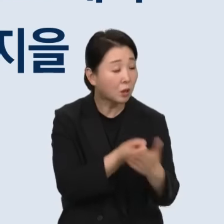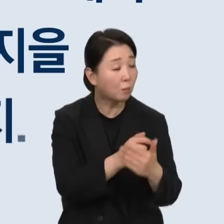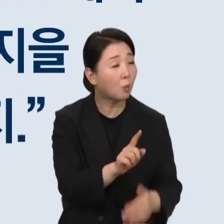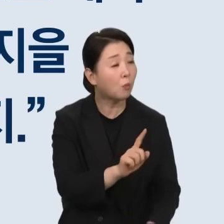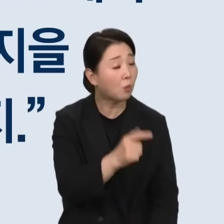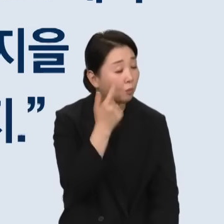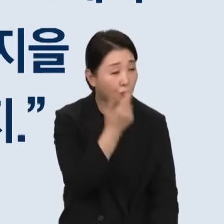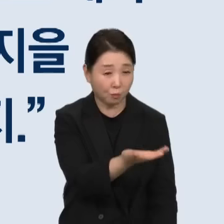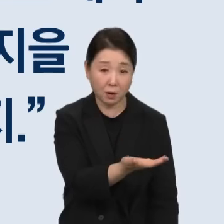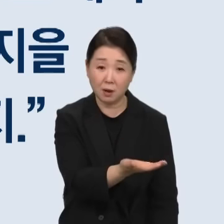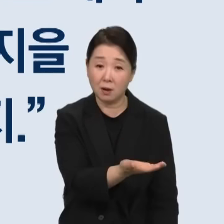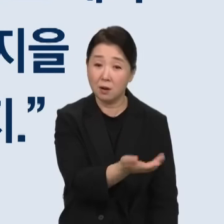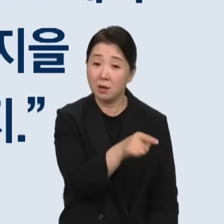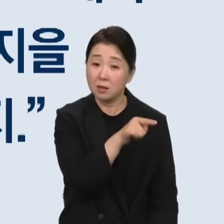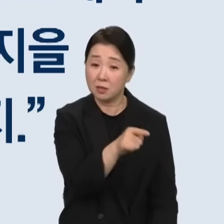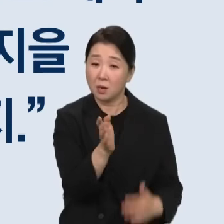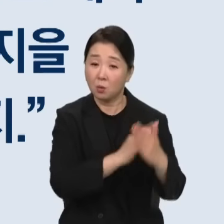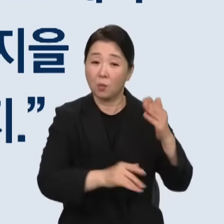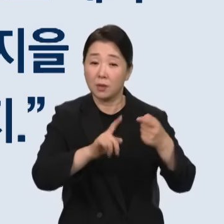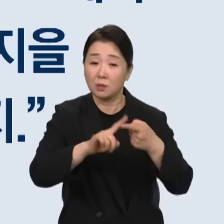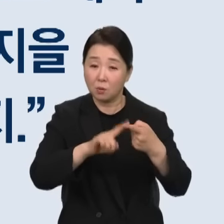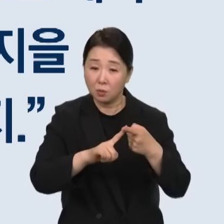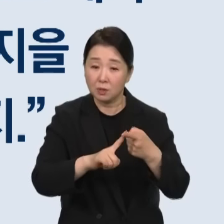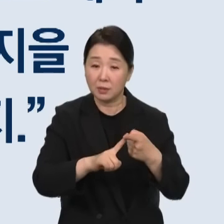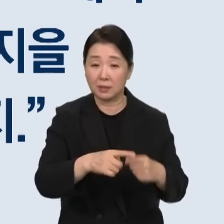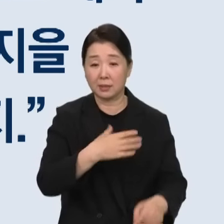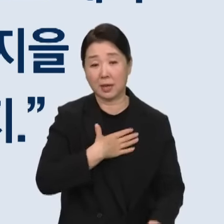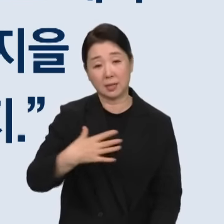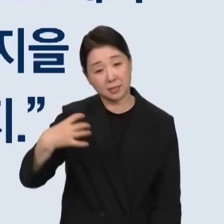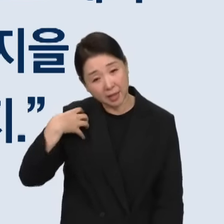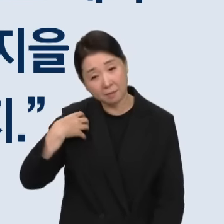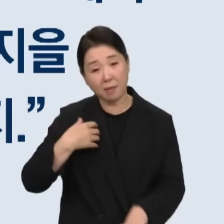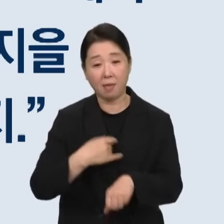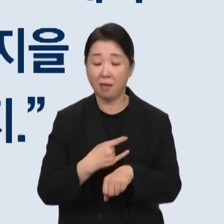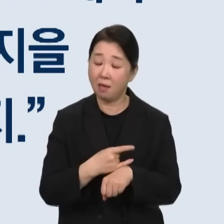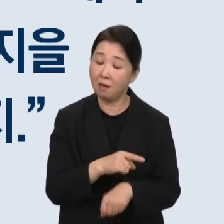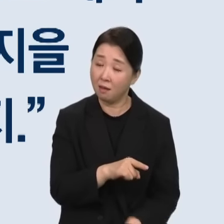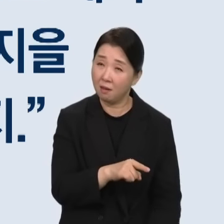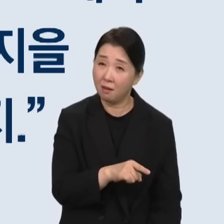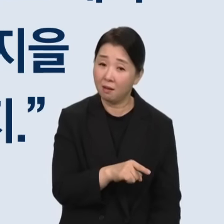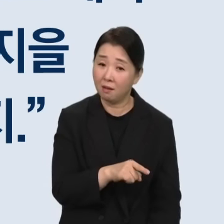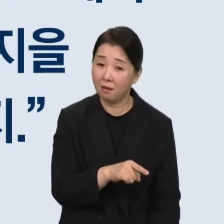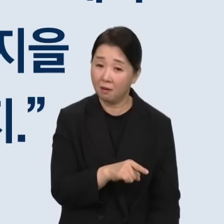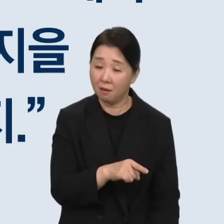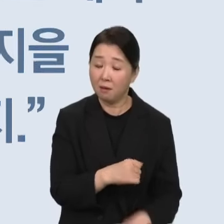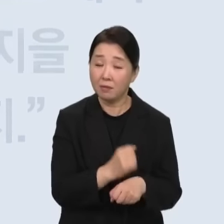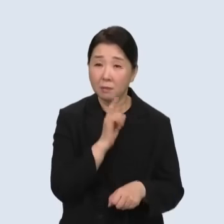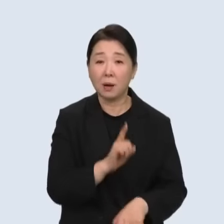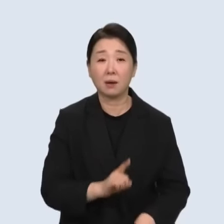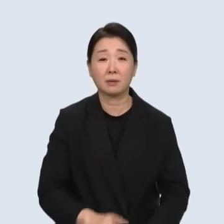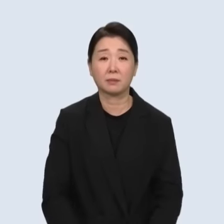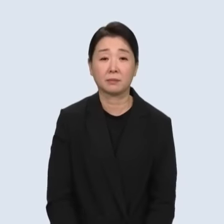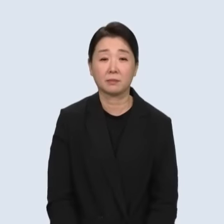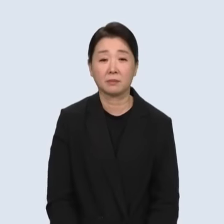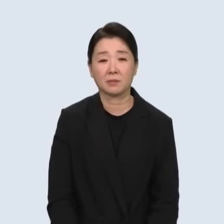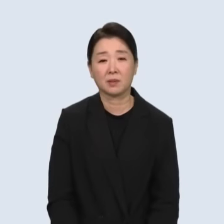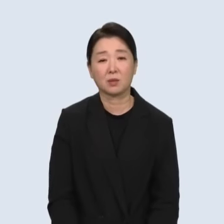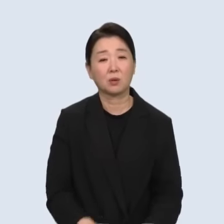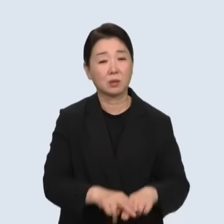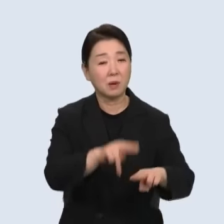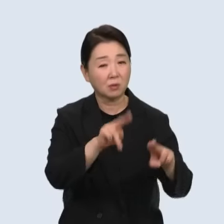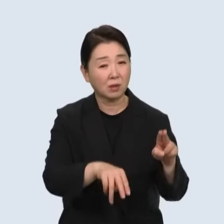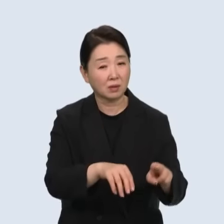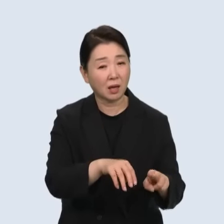이게 공개적으로 해서 내가 있으면 책임을 내가 지을 한도 내에서 지겠다는 거지. 그만두겠다